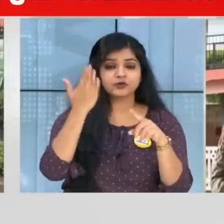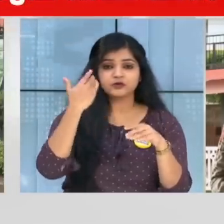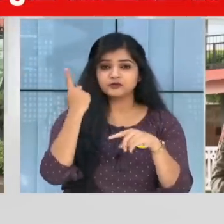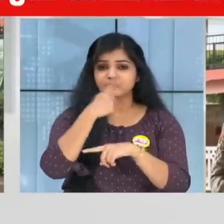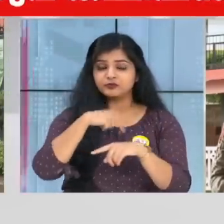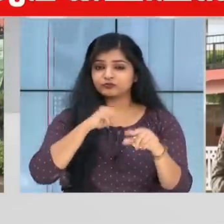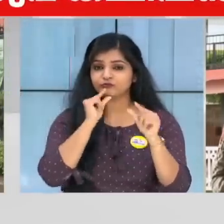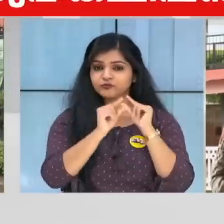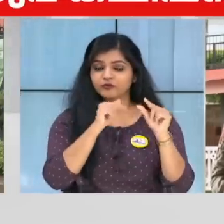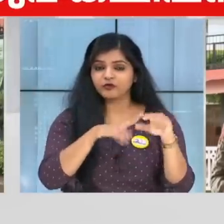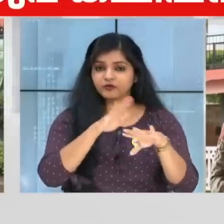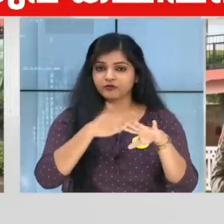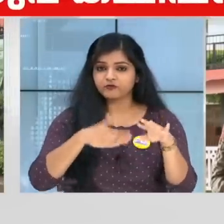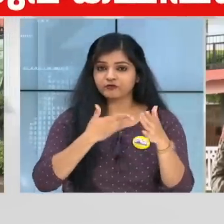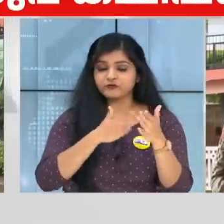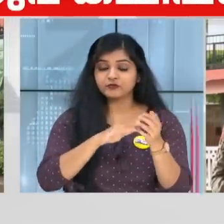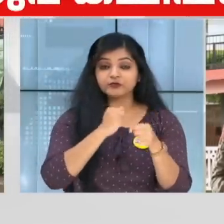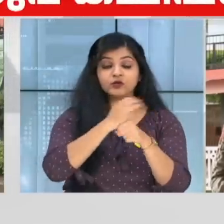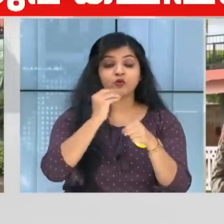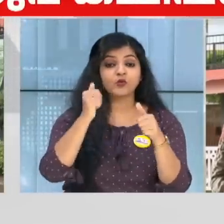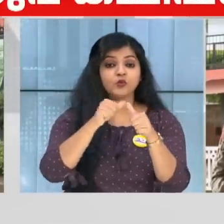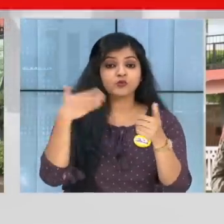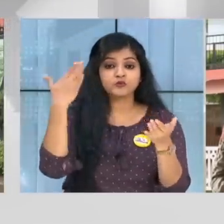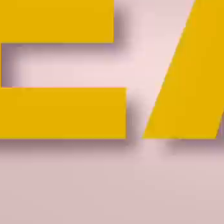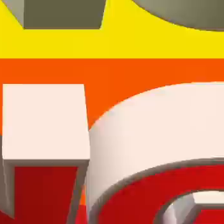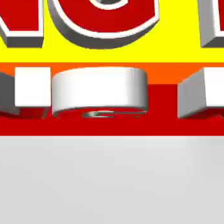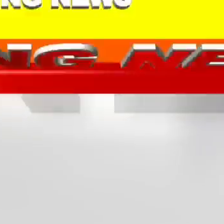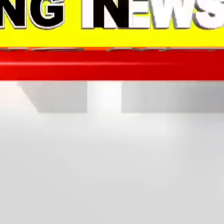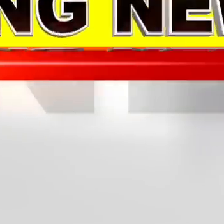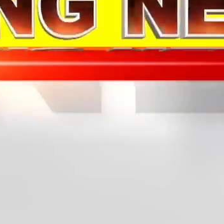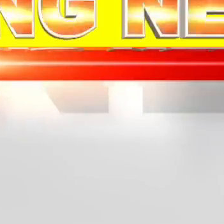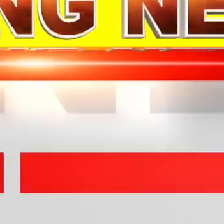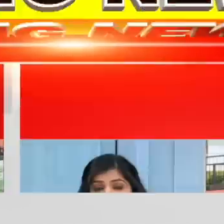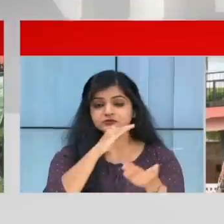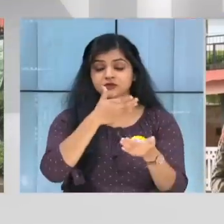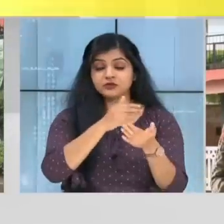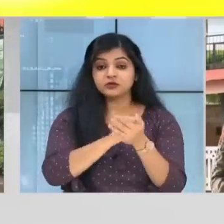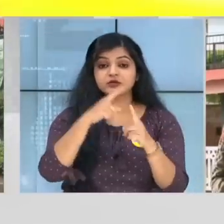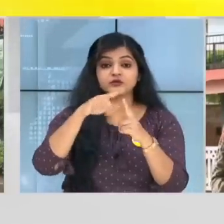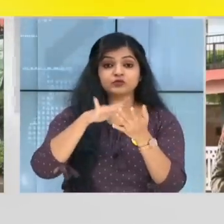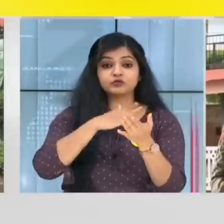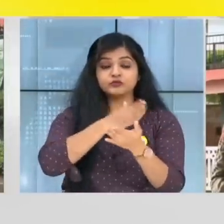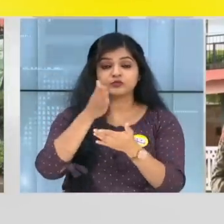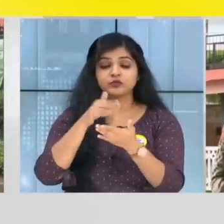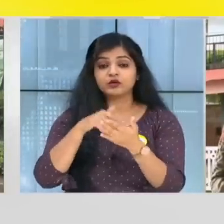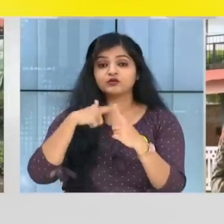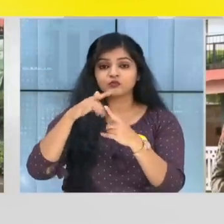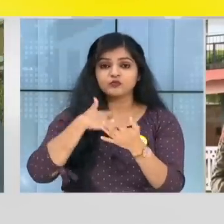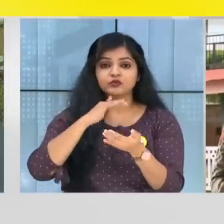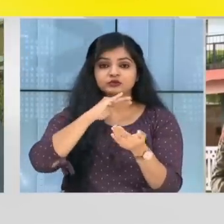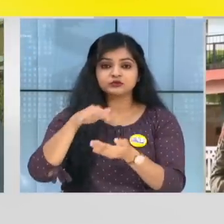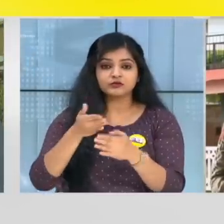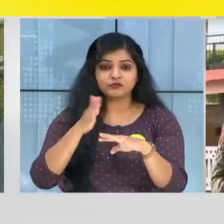എന്നുള്ളത്. ഗോവയിൽ പോയി ഗോവയുടെ മകളാണ് എന്നും ത്രിപുരയിൽ പോയി ത്രിപുരയുടെ മകളാണ് എന്നും മമതാ ബാനർജി